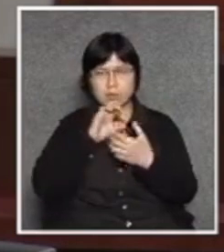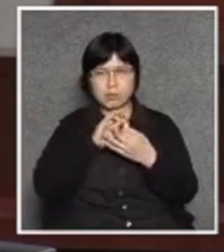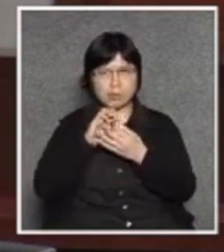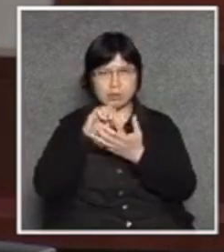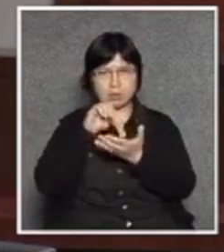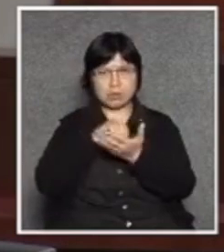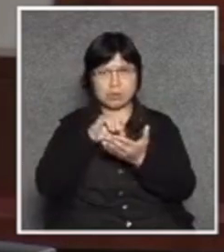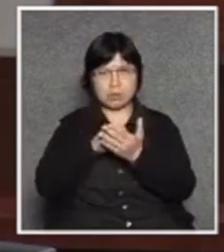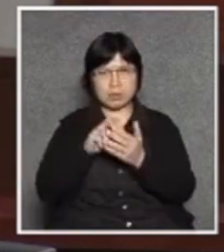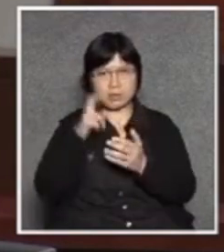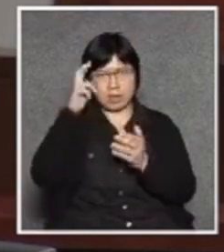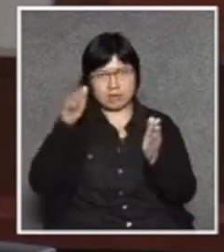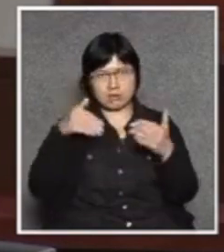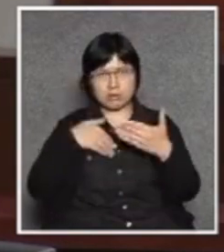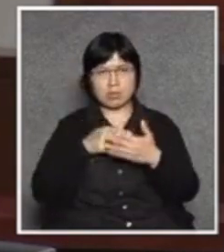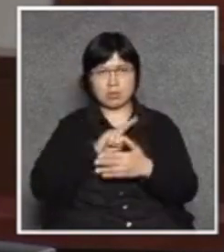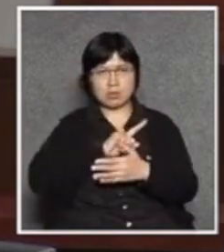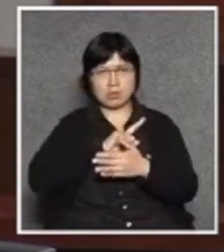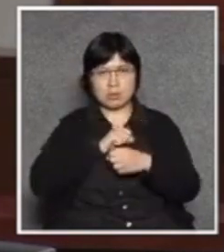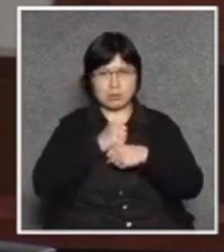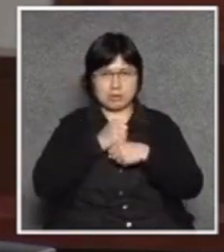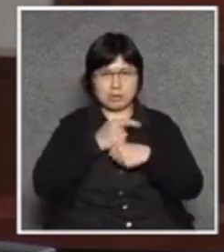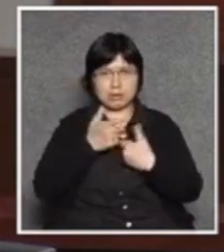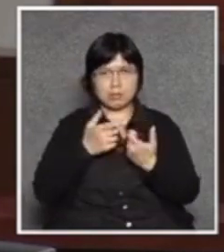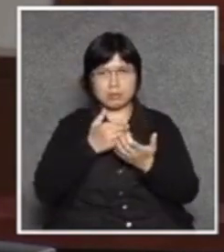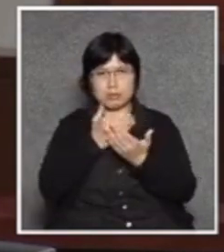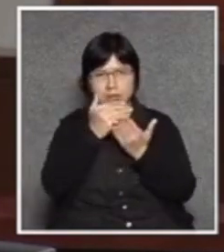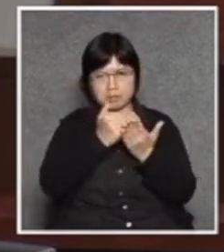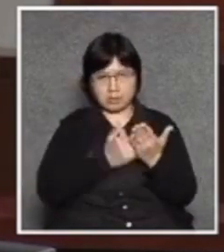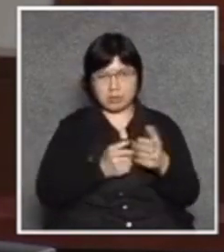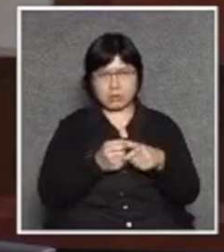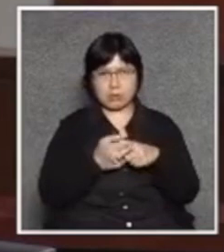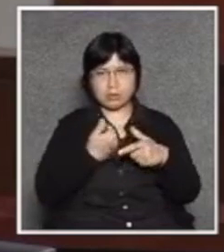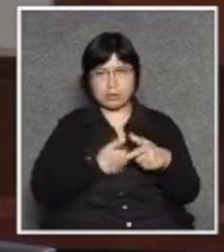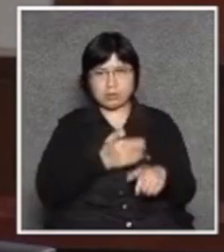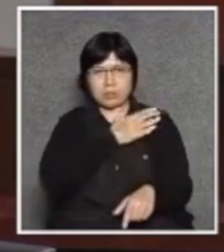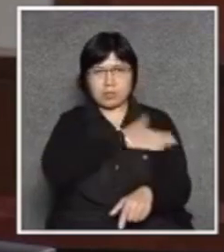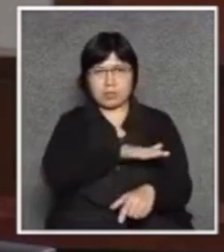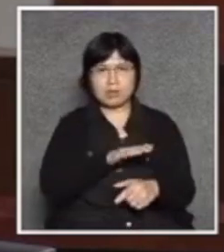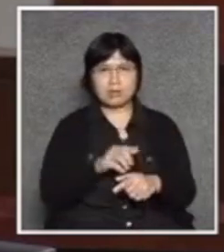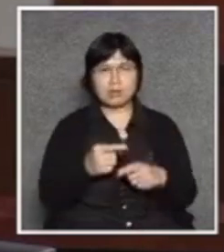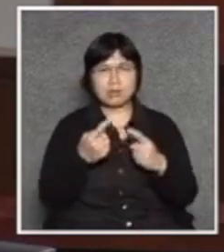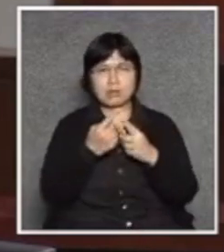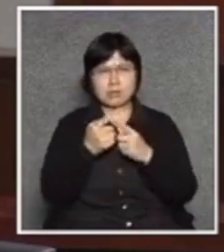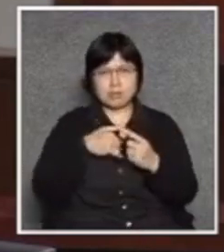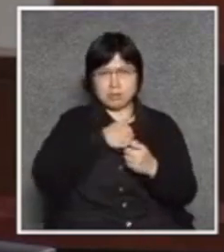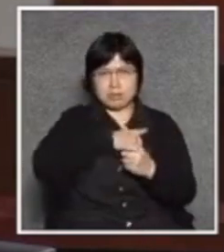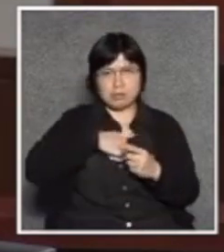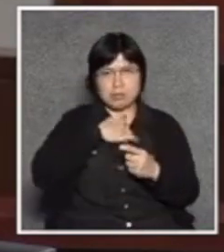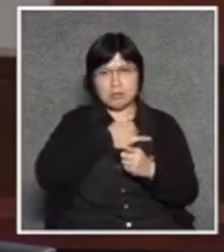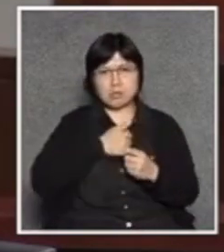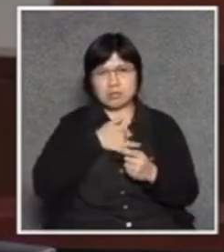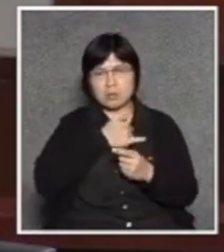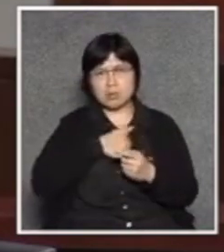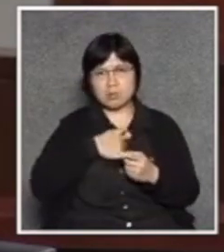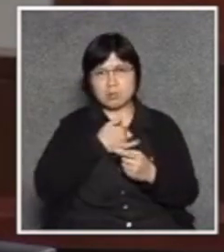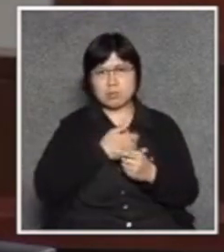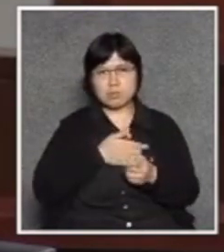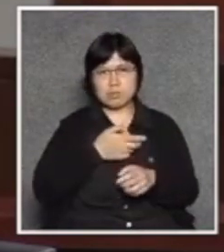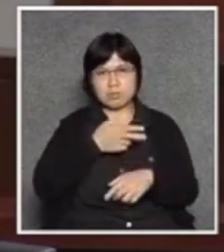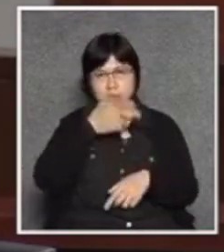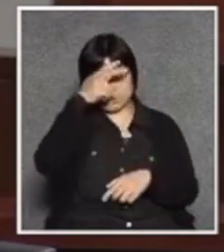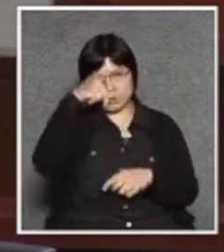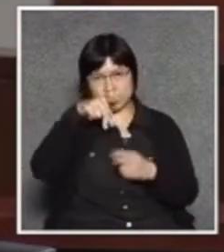黑箱作業，罔顧程序公義。對於公眾質疑，則以行政會議保